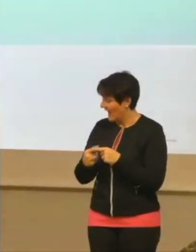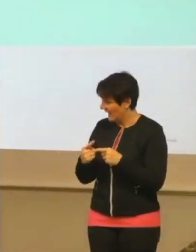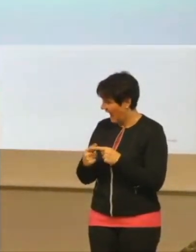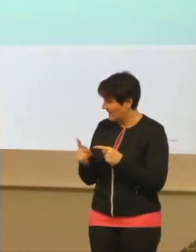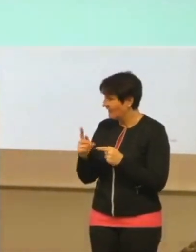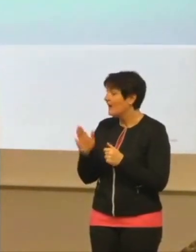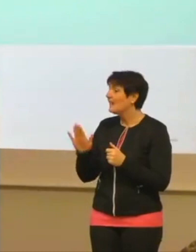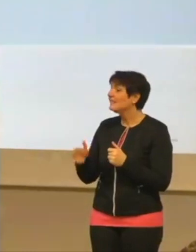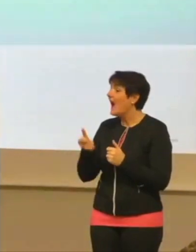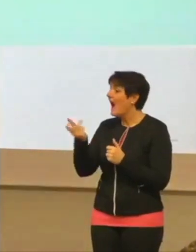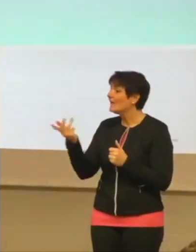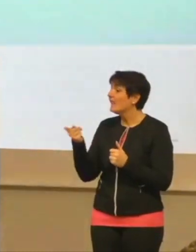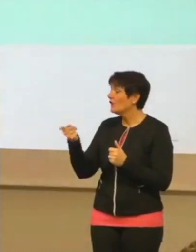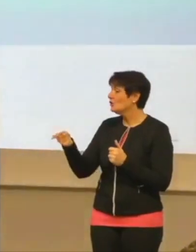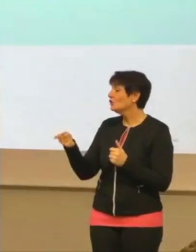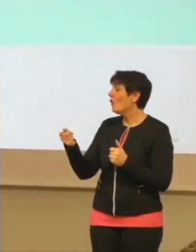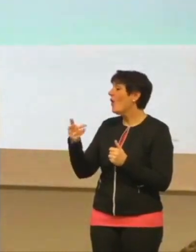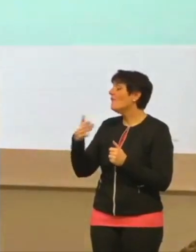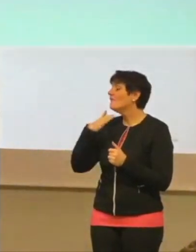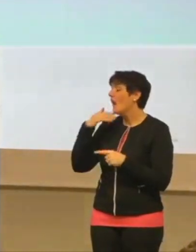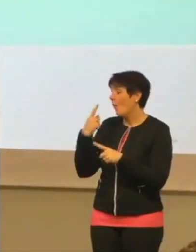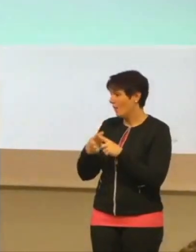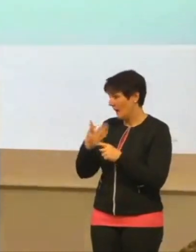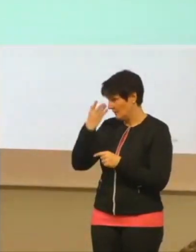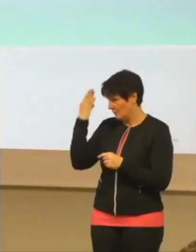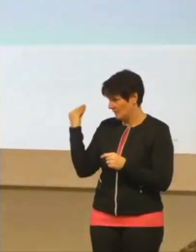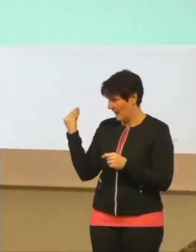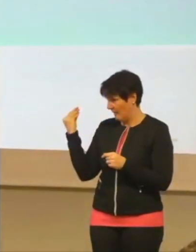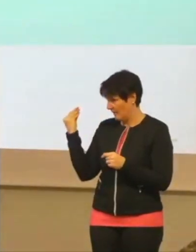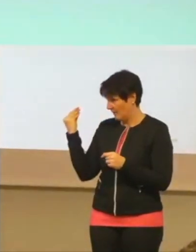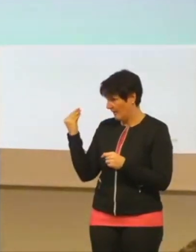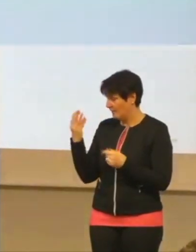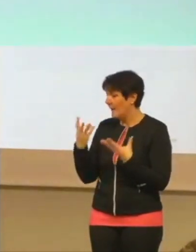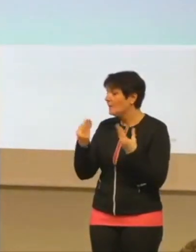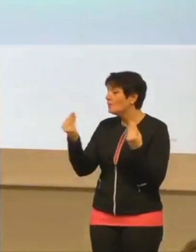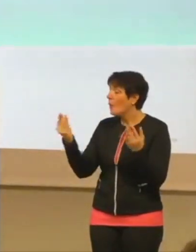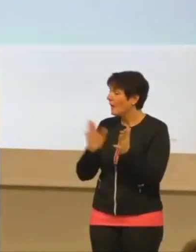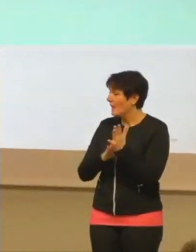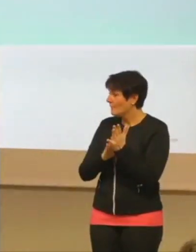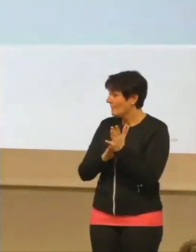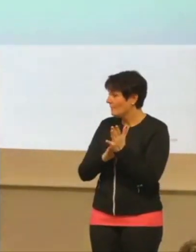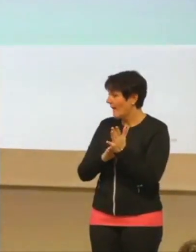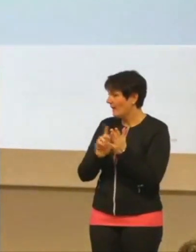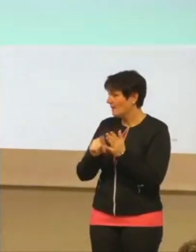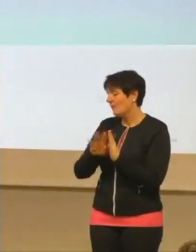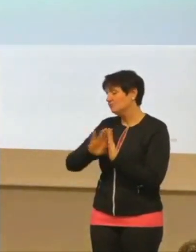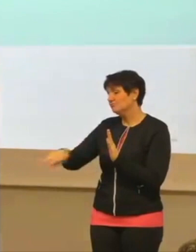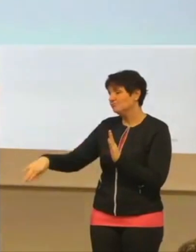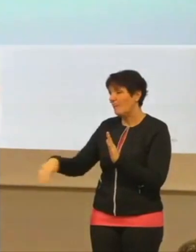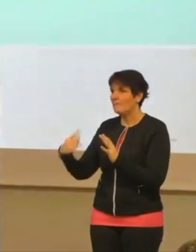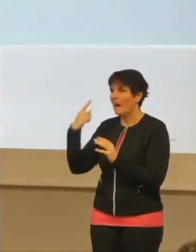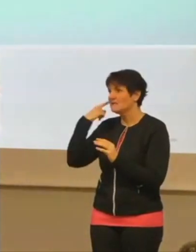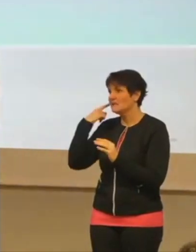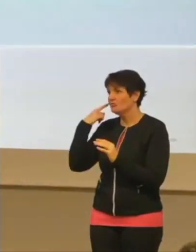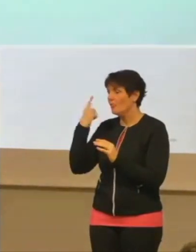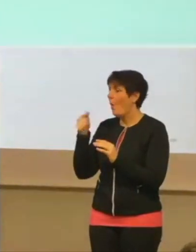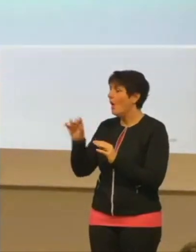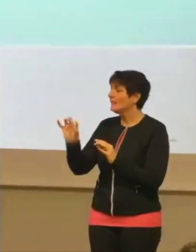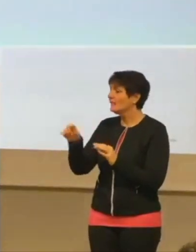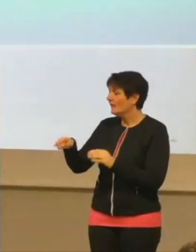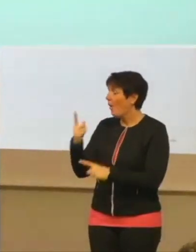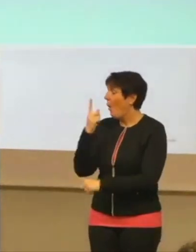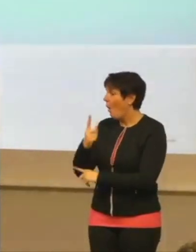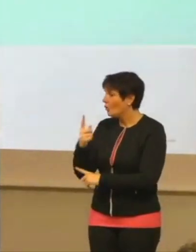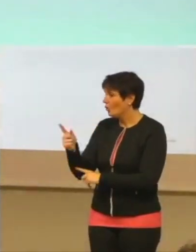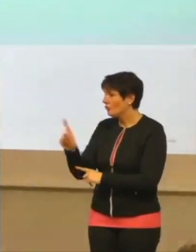in na katerih dostojanstvo prepogosto tudi pozabimo. V premnogih primerih jih spregledamo in preslišimo ter o njih odločamo,